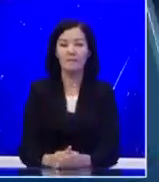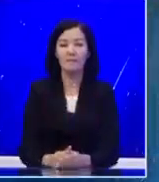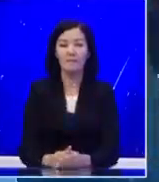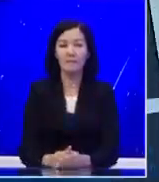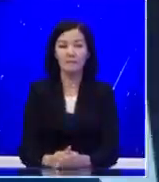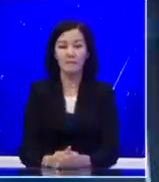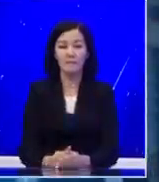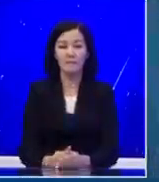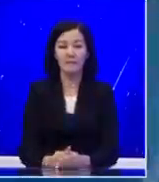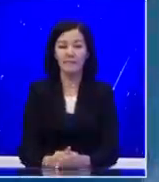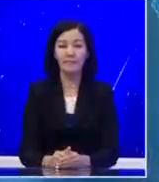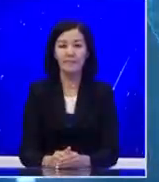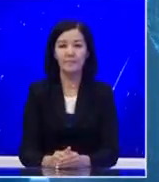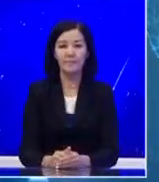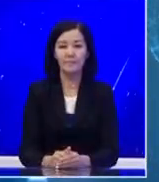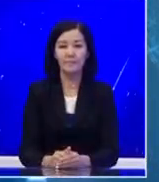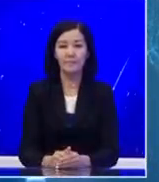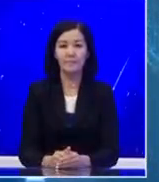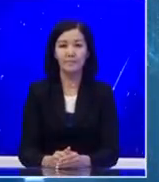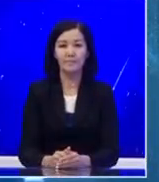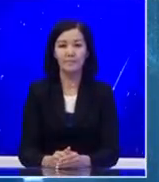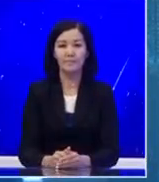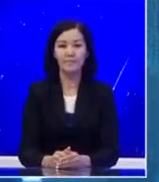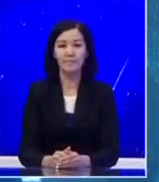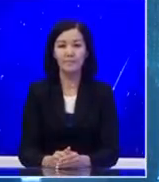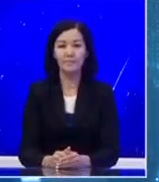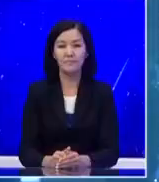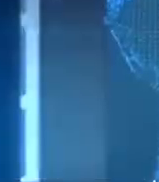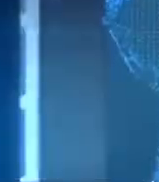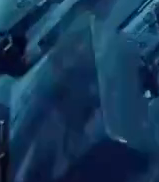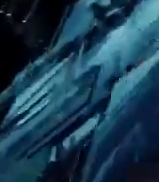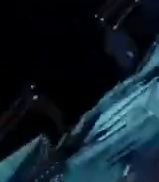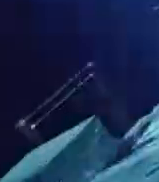Мұхамеджан, Абзал Нүсіп, Жетісу арнасы, Талдықорған.